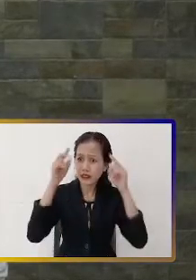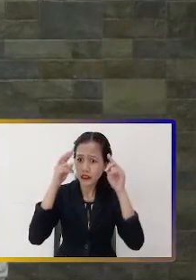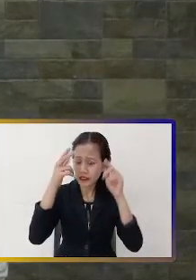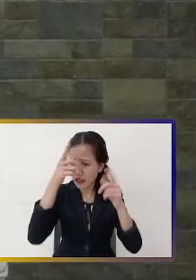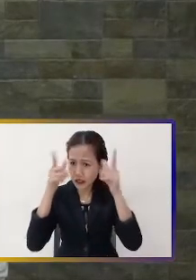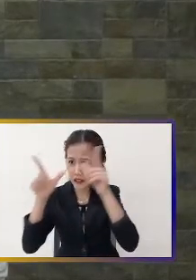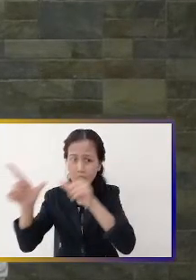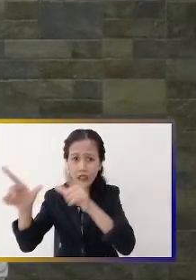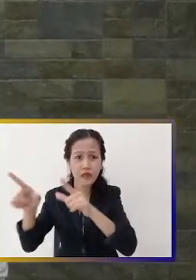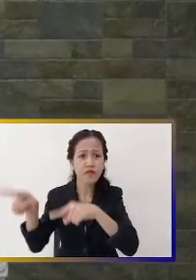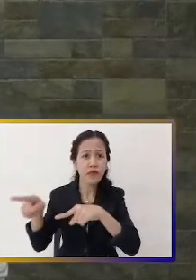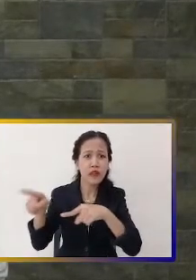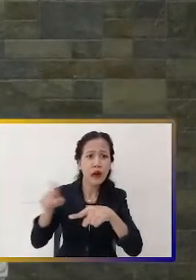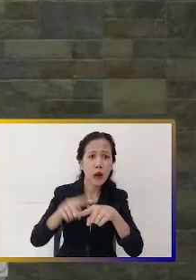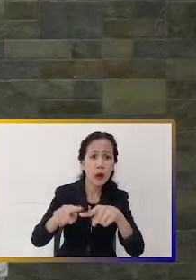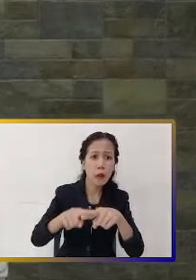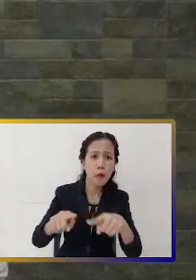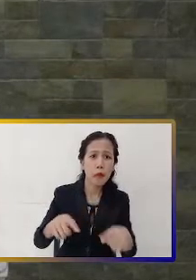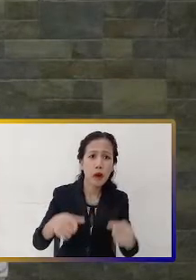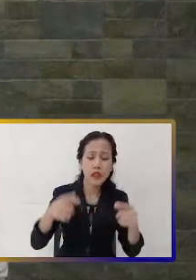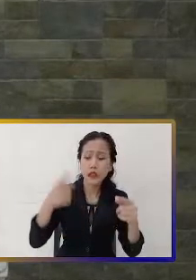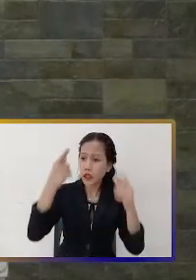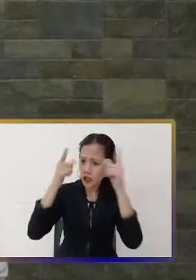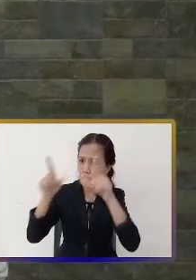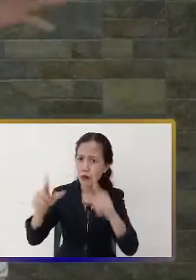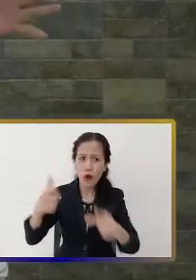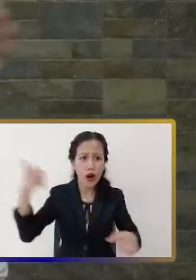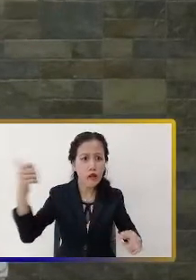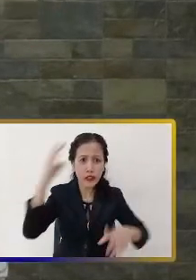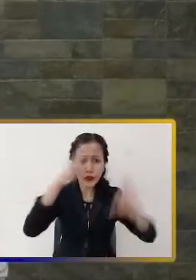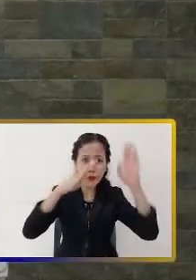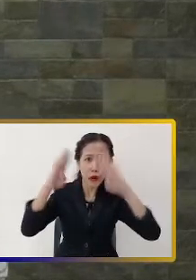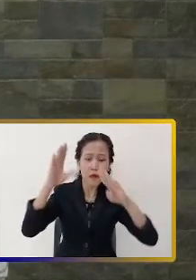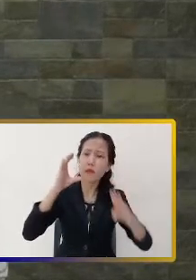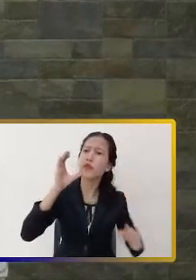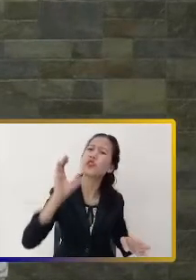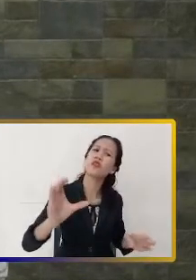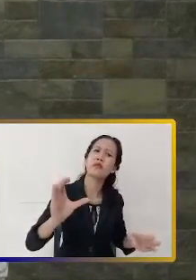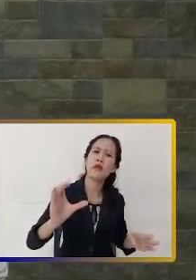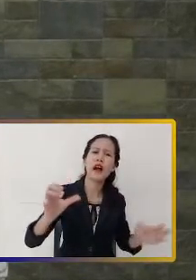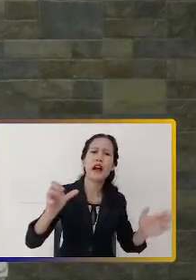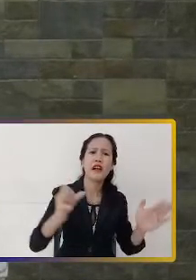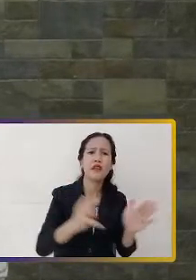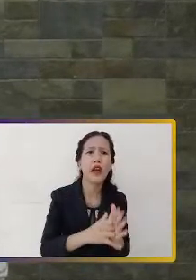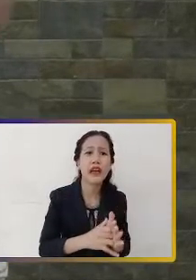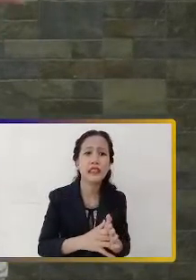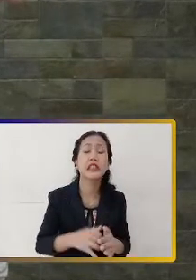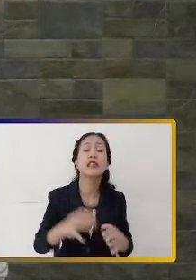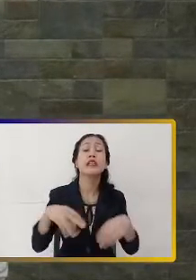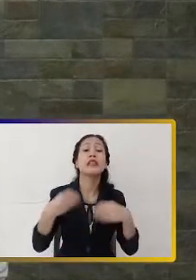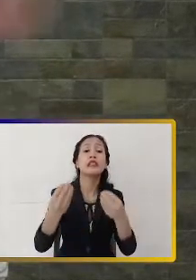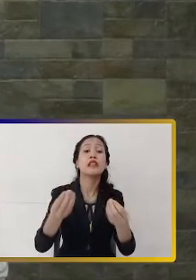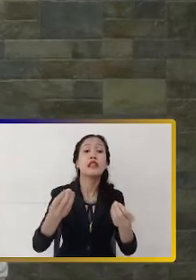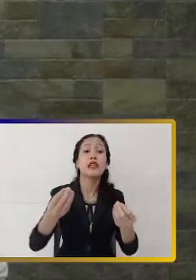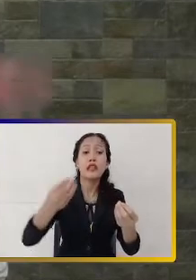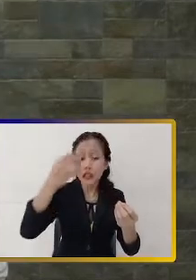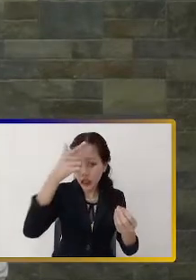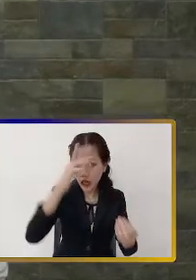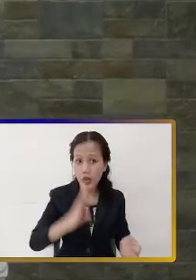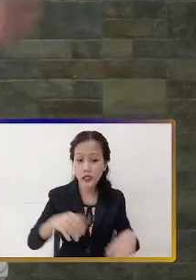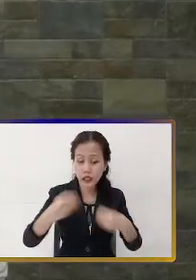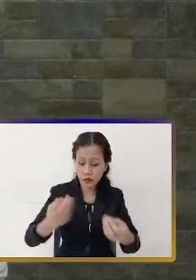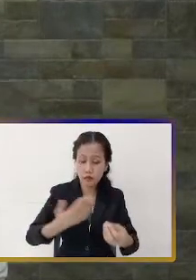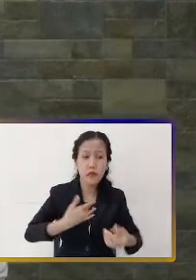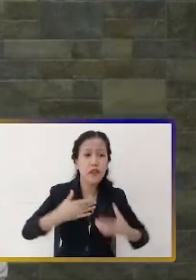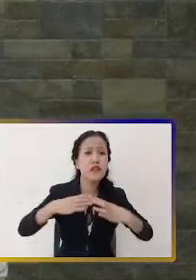ikaw na nakakita ng aking problema ay kinundan mo. But you know what? God gave me a chance and God gave me more